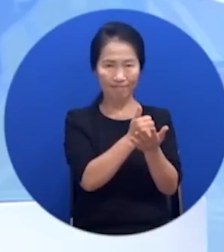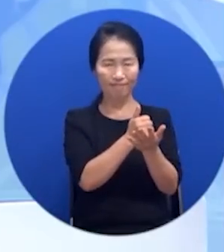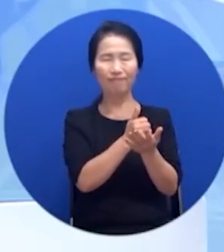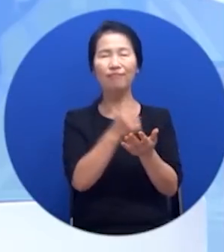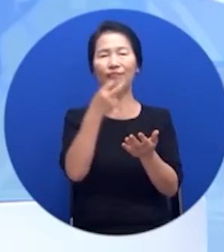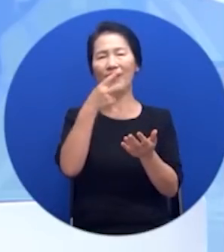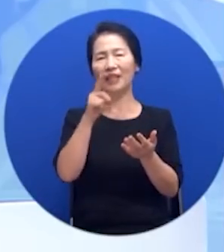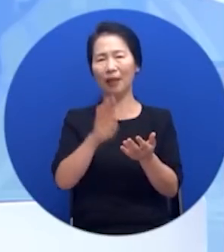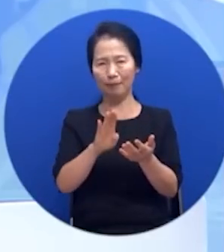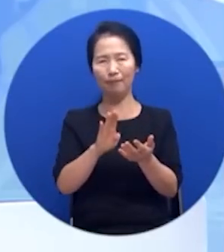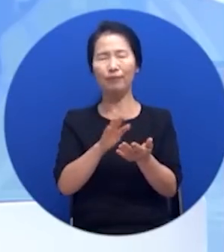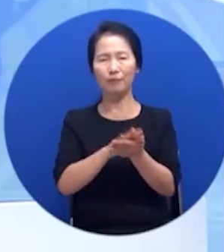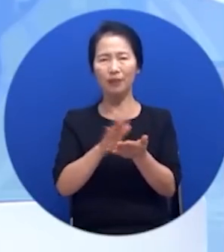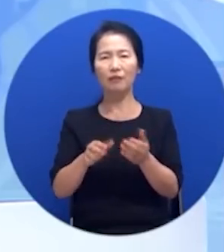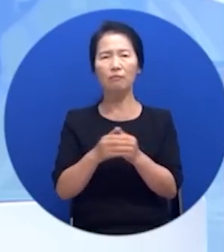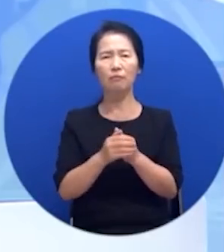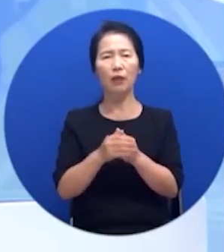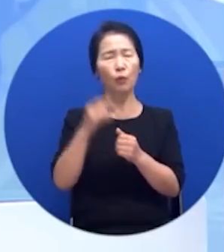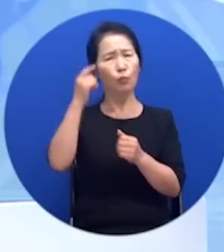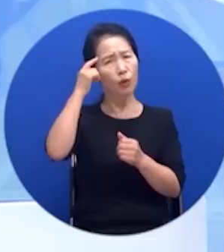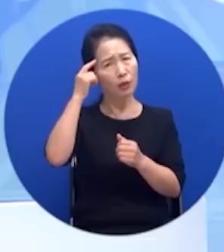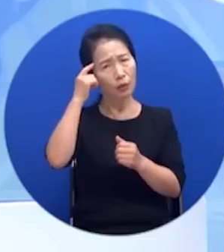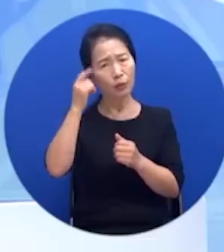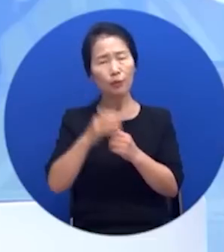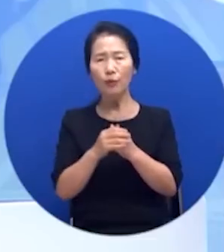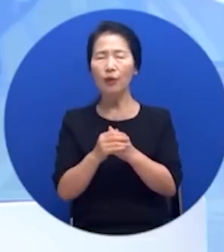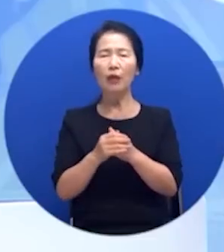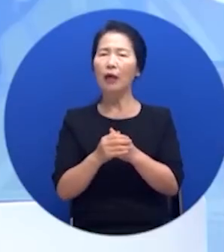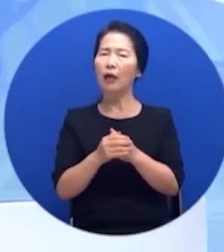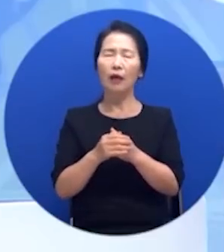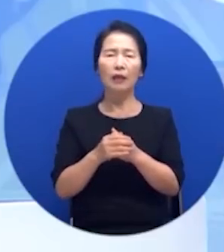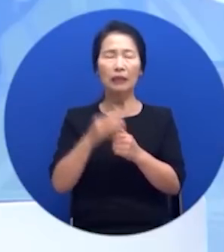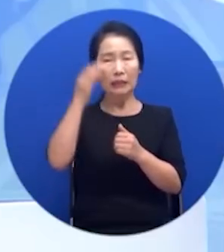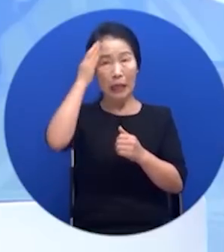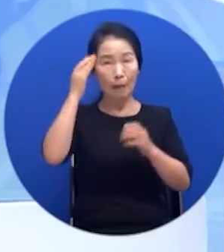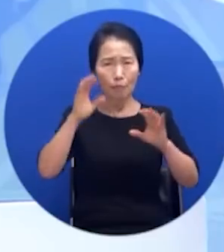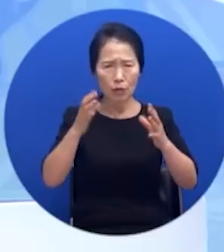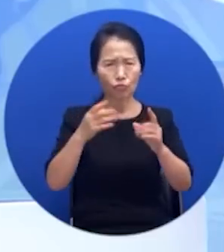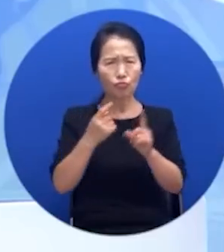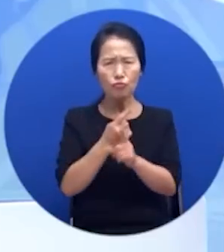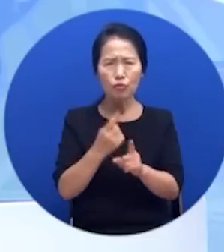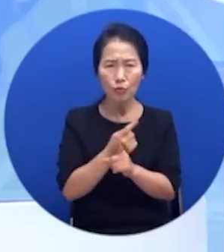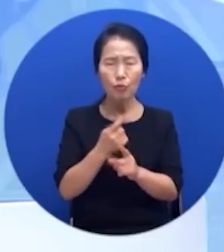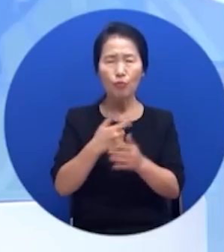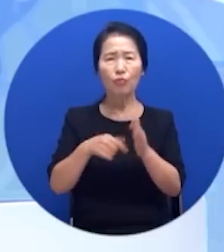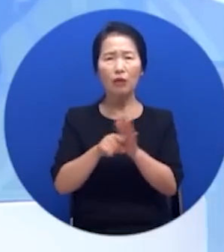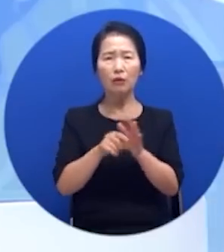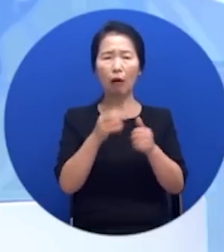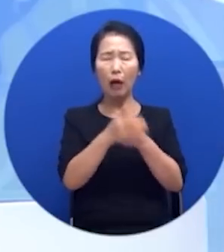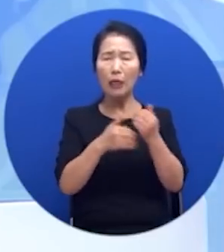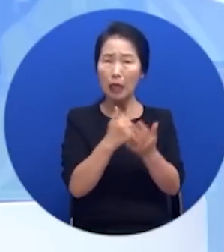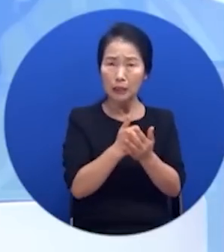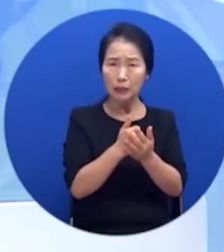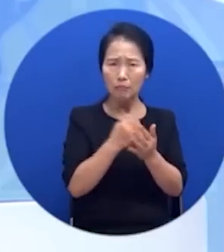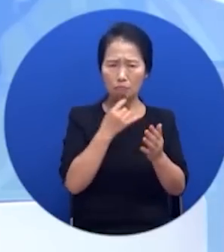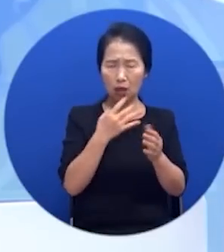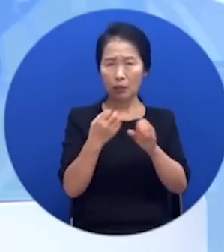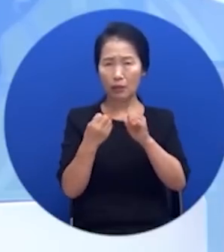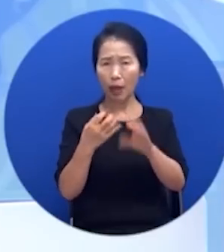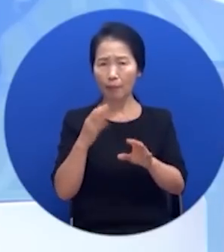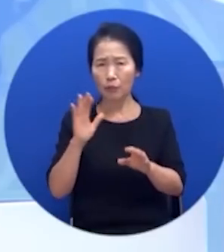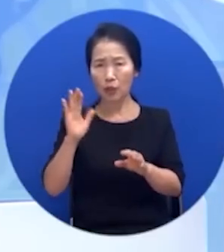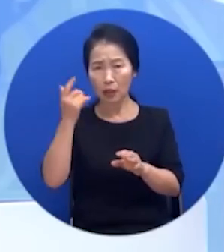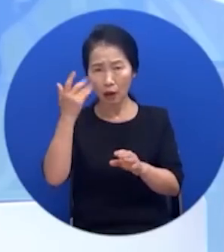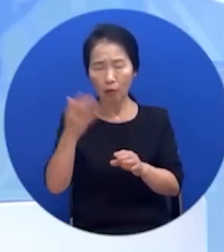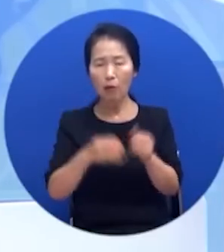해답입니다. 왜 하나님이 해답인가? 대한민국을 치료하는데 과연 하나님이 해답이 될 수 있는가? 그